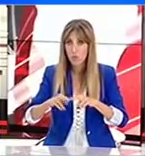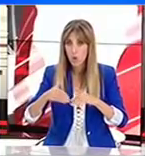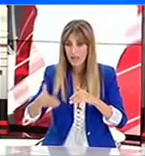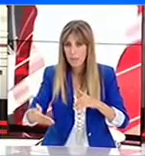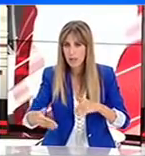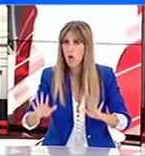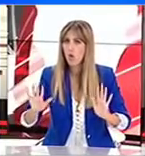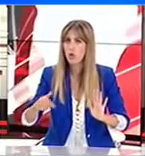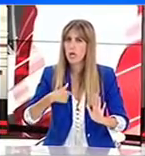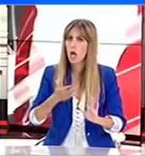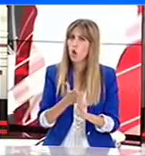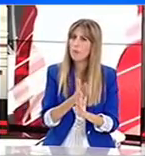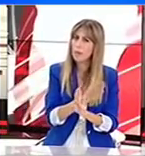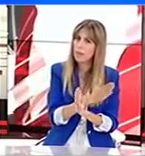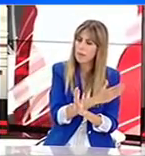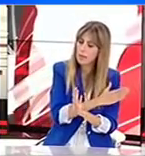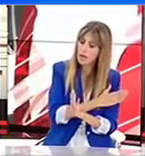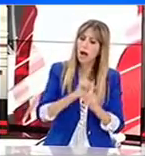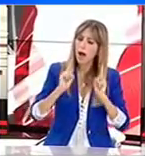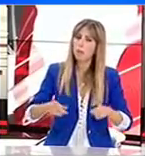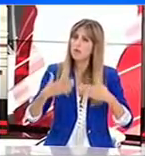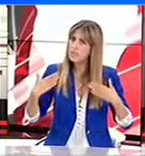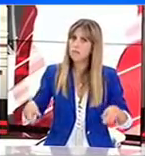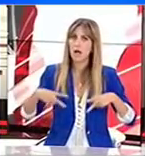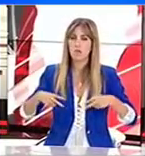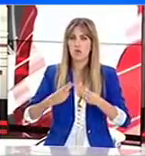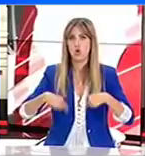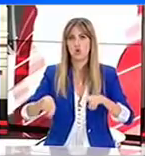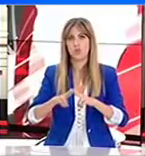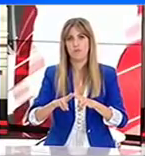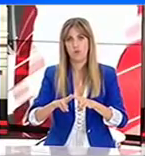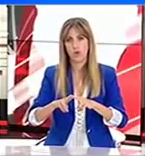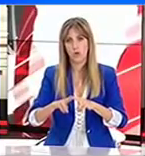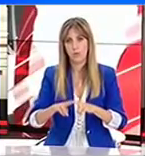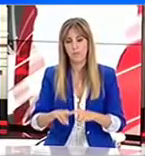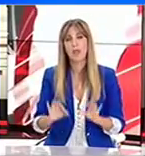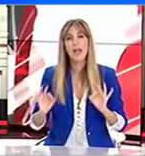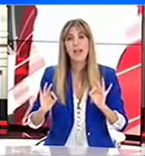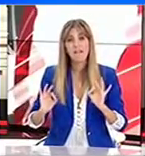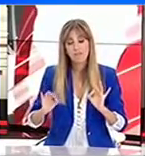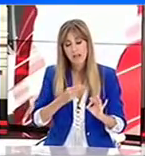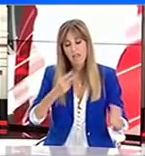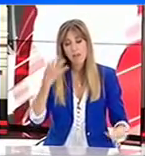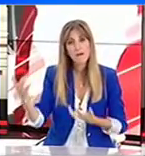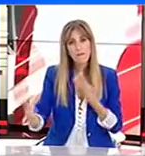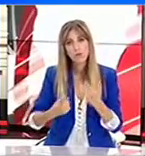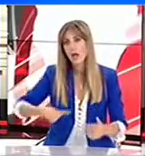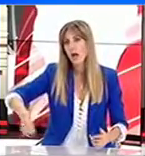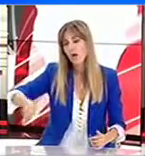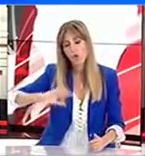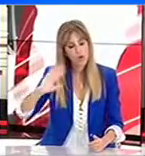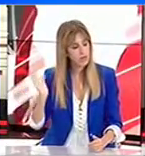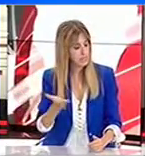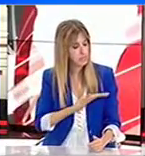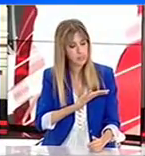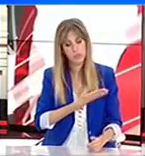Και ορισμένες φορές και στην πολιτική τα συναισθήματα των ανθρώπων παίζουν ρόλο.